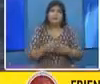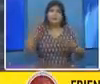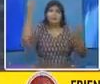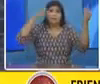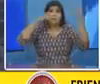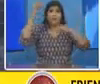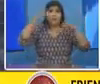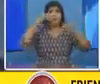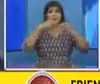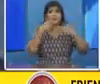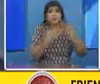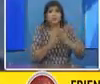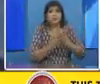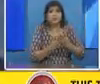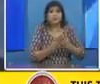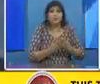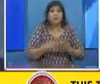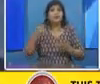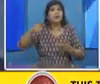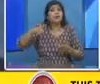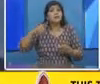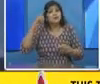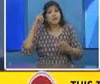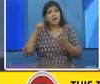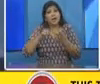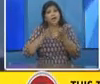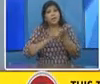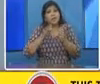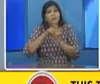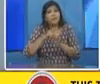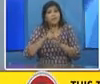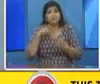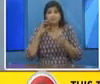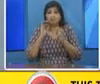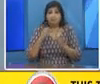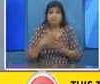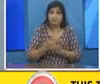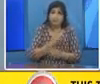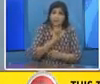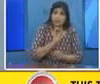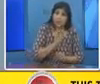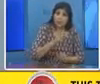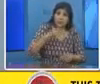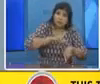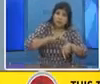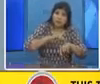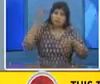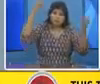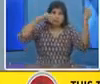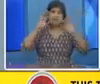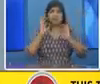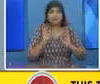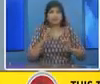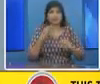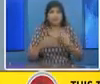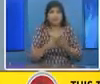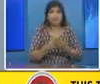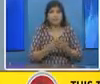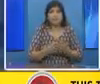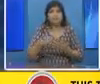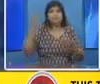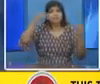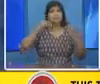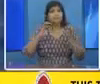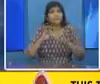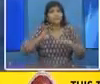को लेकर मौसम विज्ञानी भी बहुत उत्साहित है, बहुत उम्मीद जता रहा है। बारिश